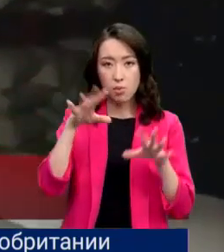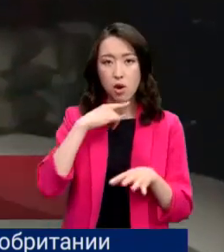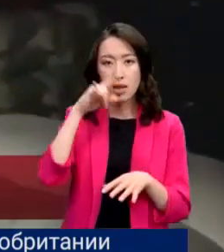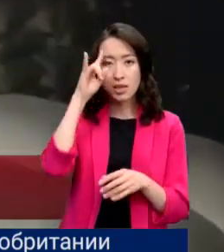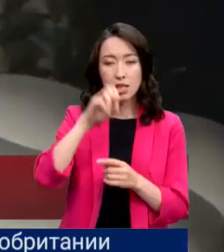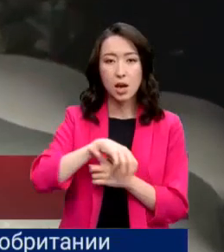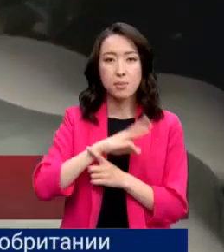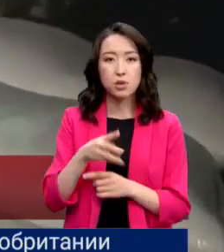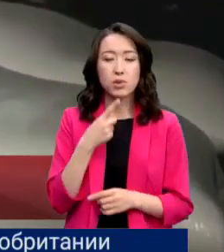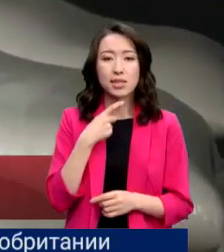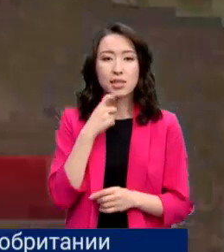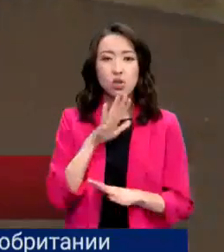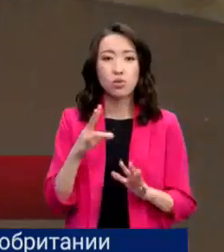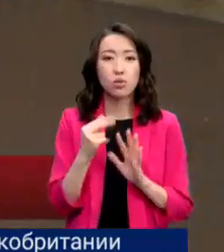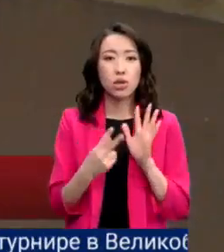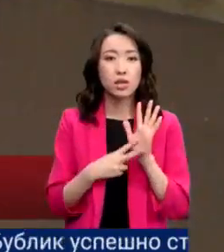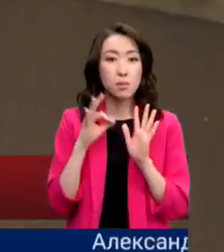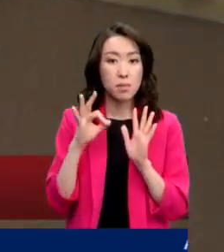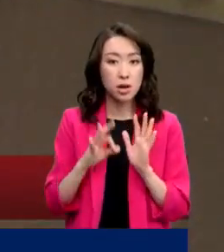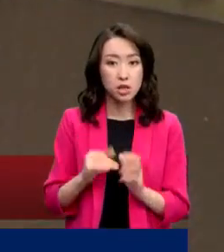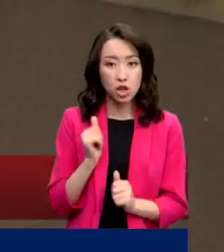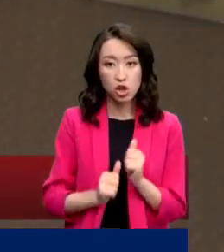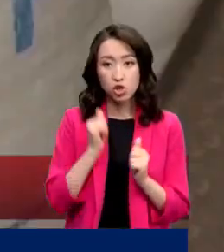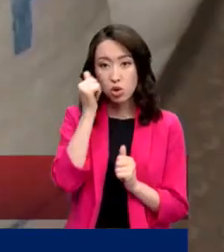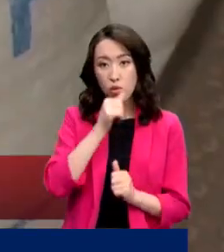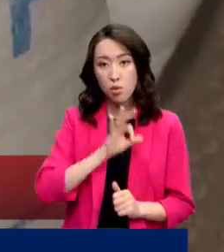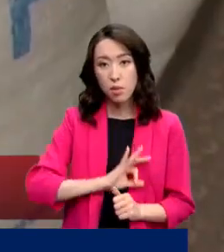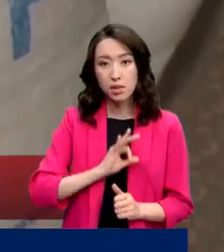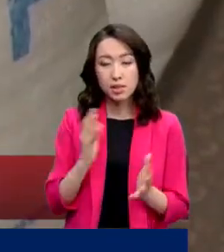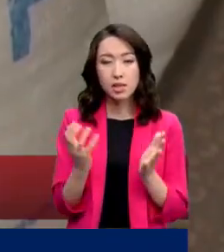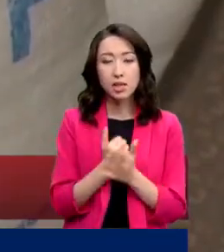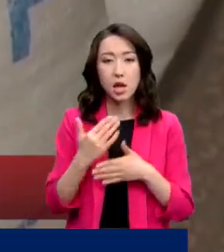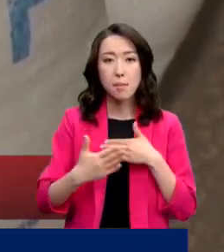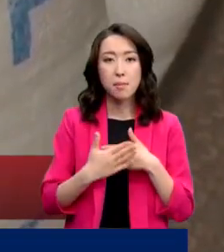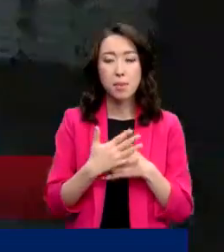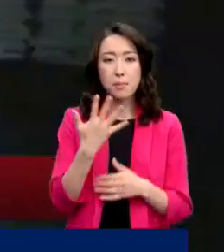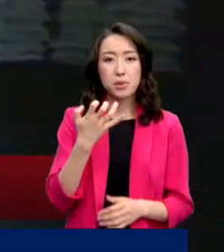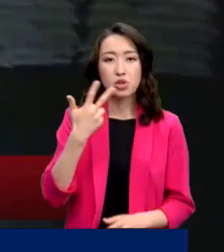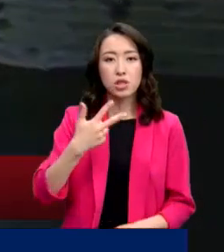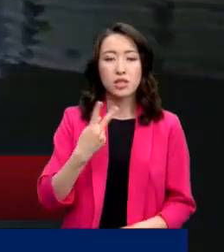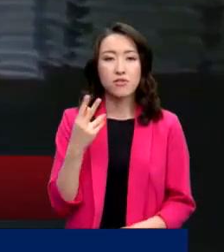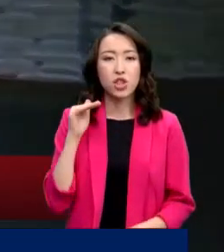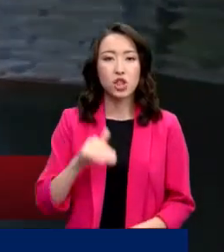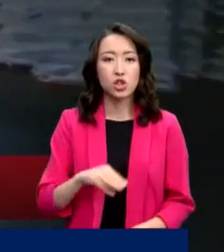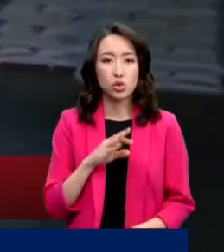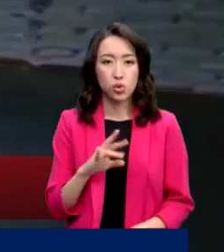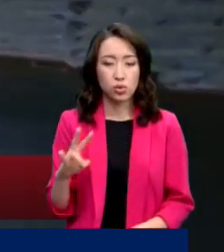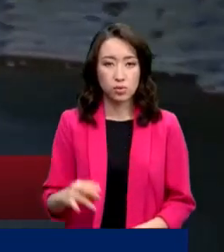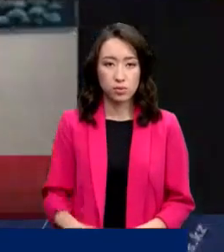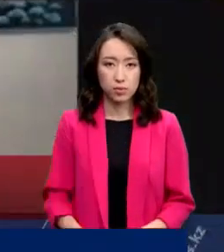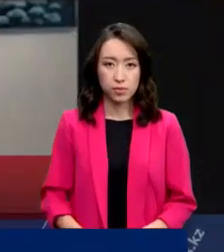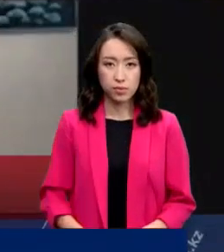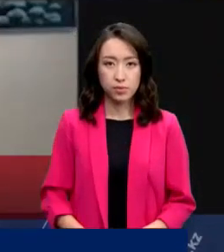Казахстан обеспечивает себя сахаром лишь на 7%. При этом ежегодное потребление составляет порядка 532 тысяч тонн.